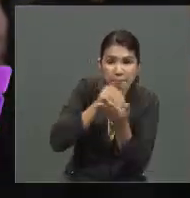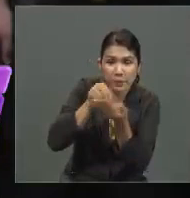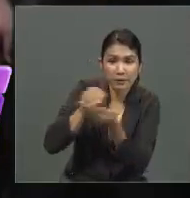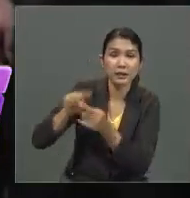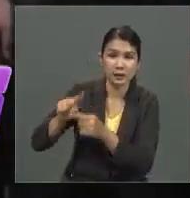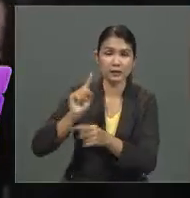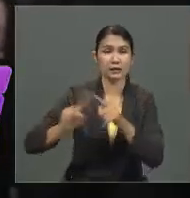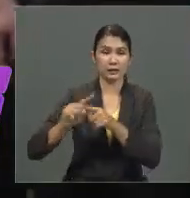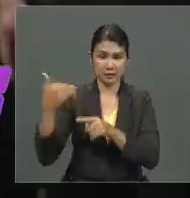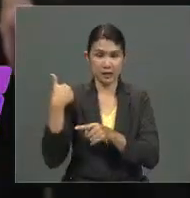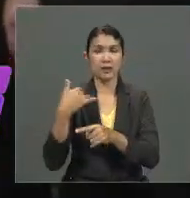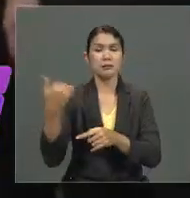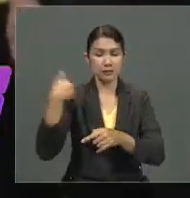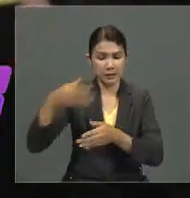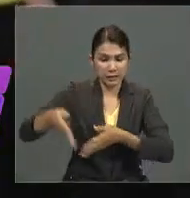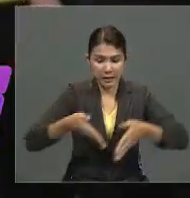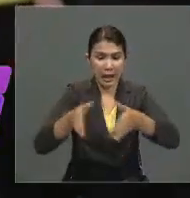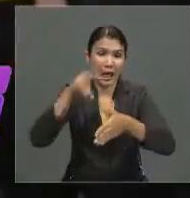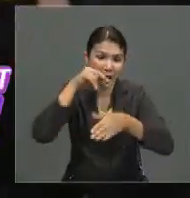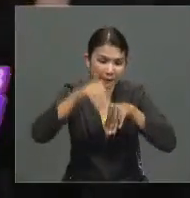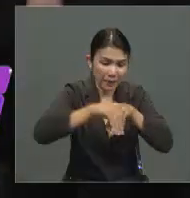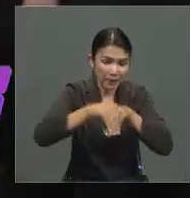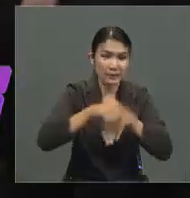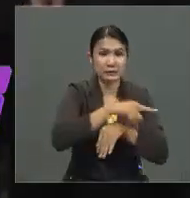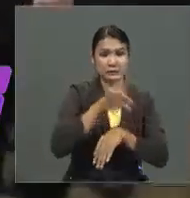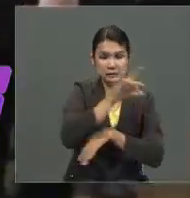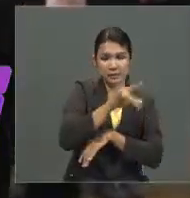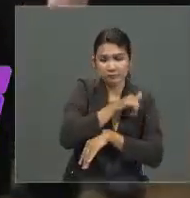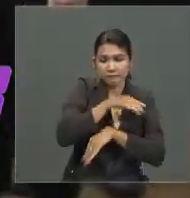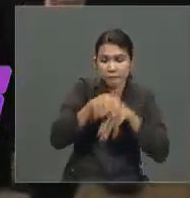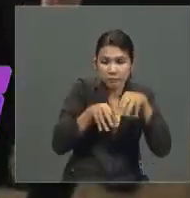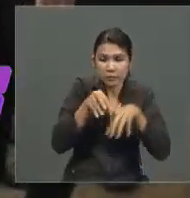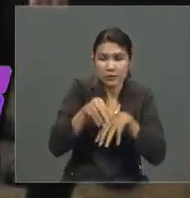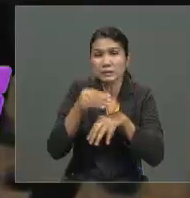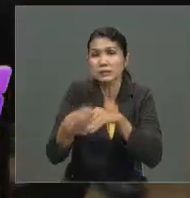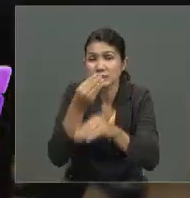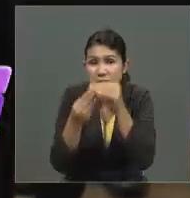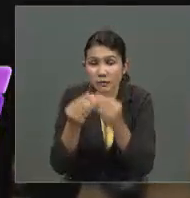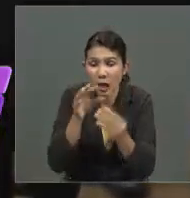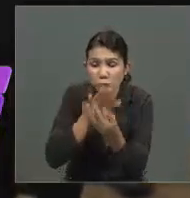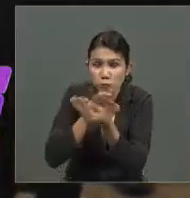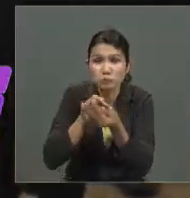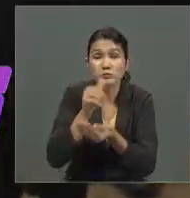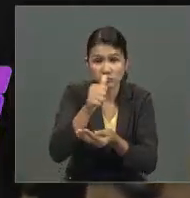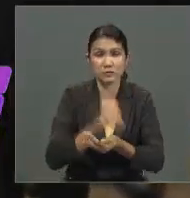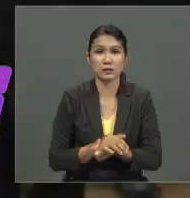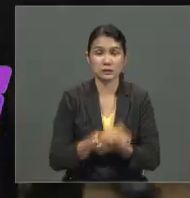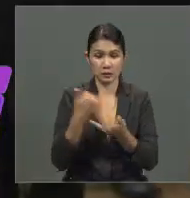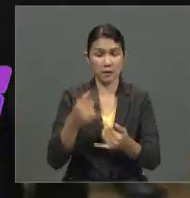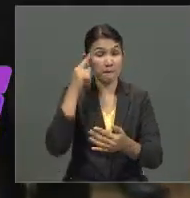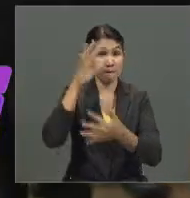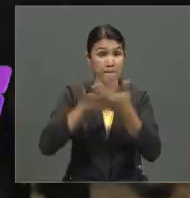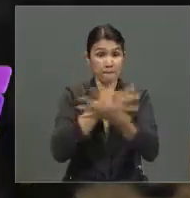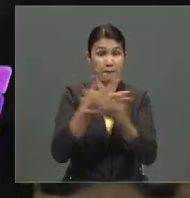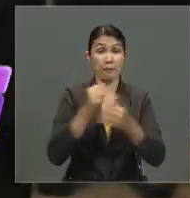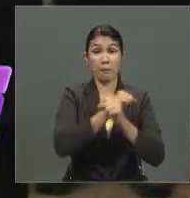ว้หลายจุดทั้งใกล้แหล่งน้ำเพื่อให้ง่ายต่อการที่สัตว์จะเข้ามากินนะครับสำหรับโครงการปลูกป่าและป้องกันไฟป่าก็มีแผนและเป้าหม